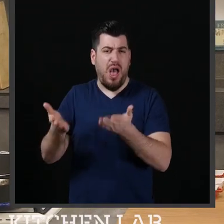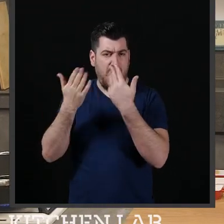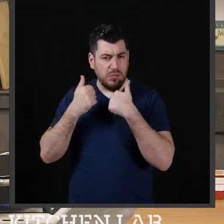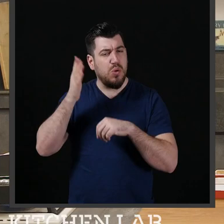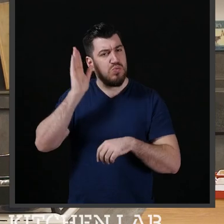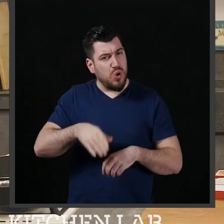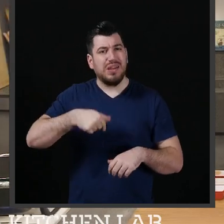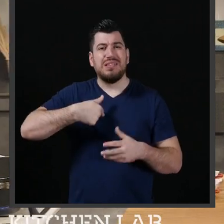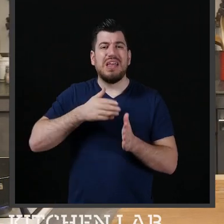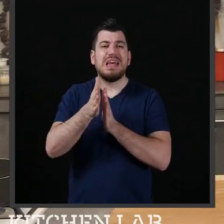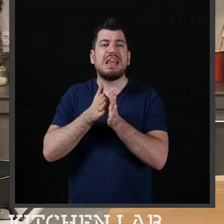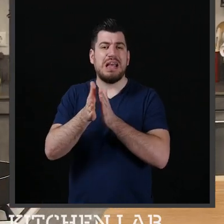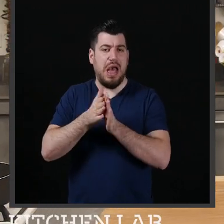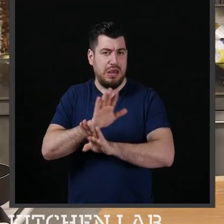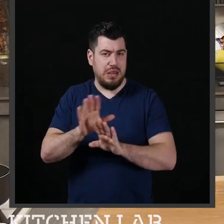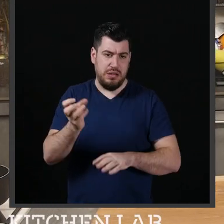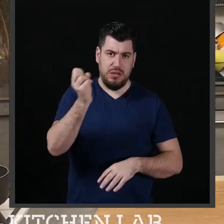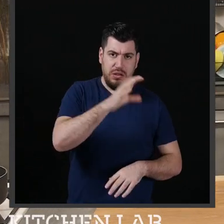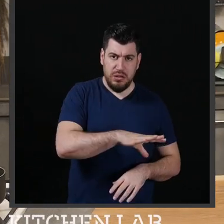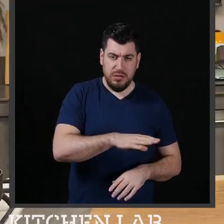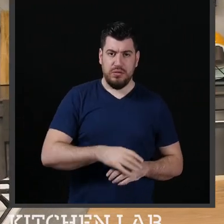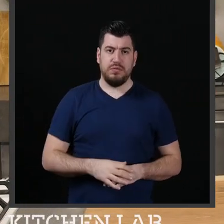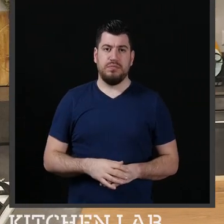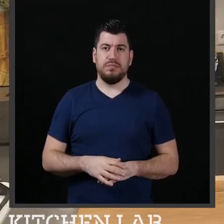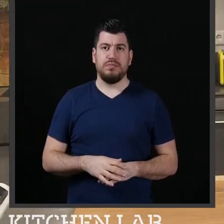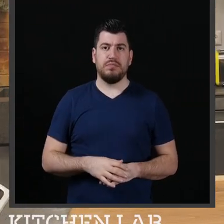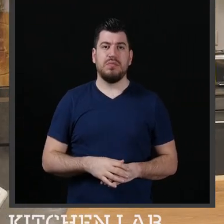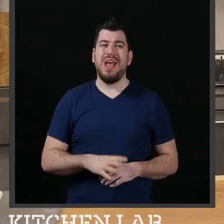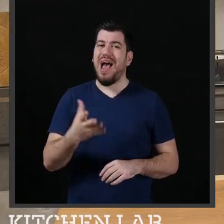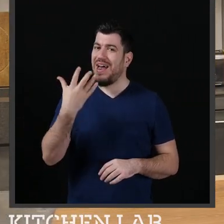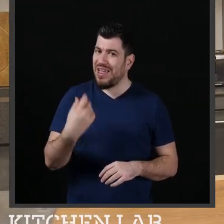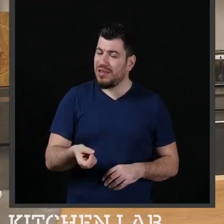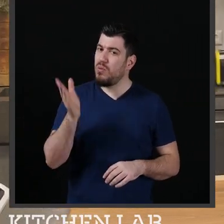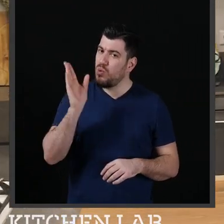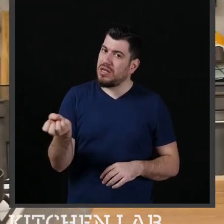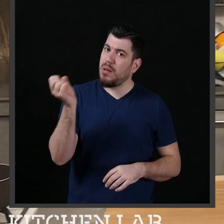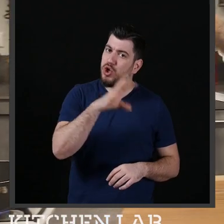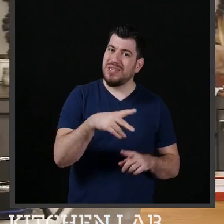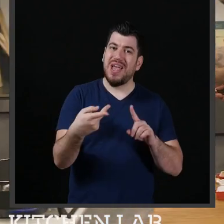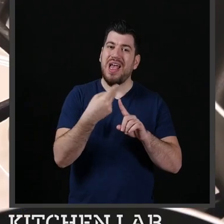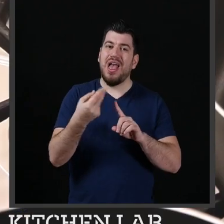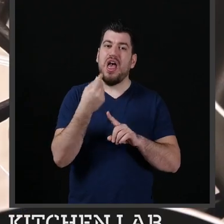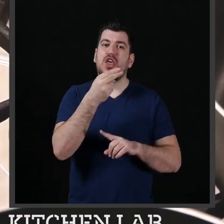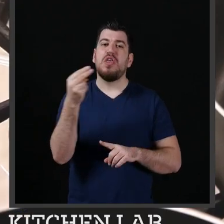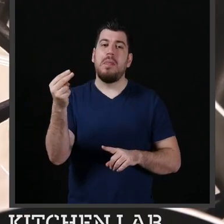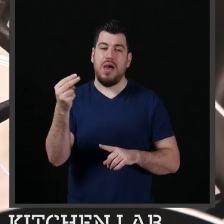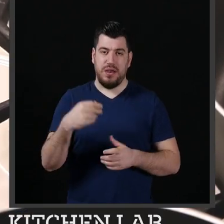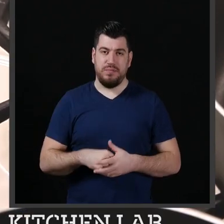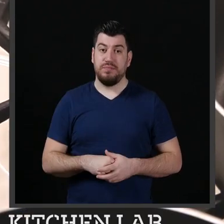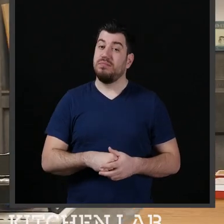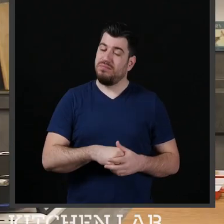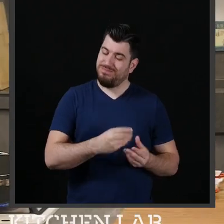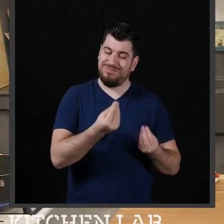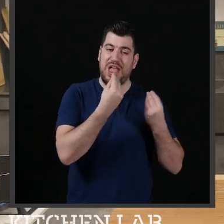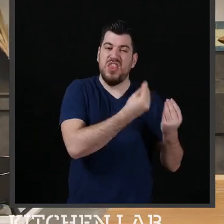ρίγανη μπορείτε να βάλετε. Δεν χρειάζεται να βάλετε πολλά, αλλά άμα έχετε, κόψτε λίγο θυμαράκι. Το θυμαράκι θα κάνει τη σάλτσα πάρα πολύ αρωματική. Το βάλω